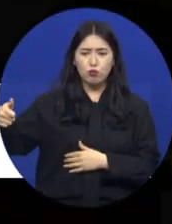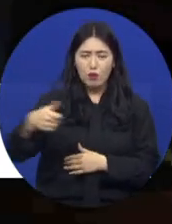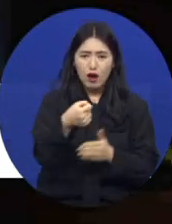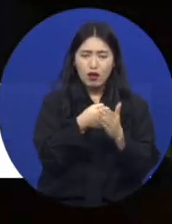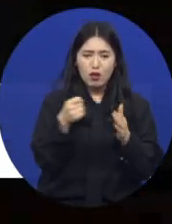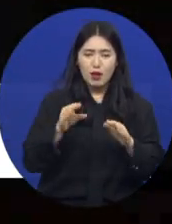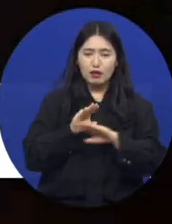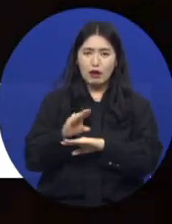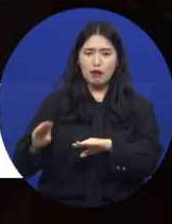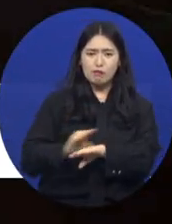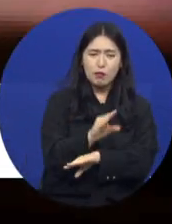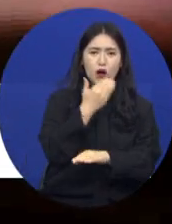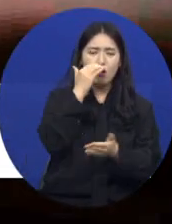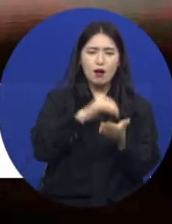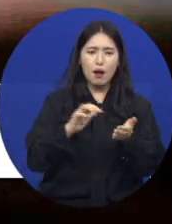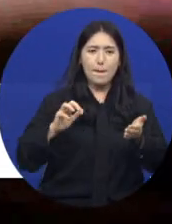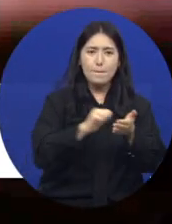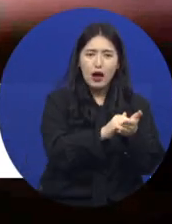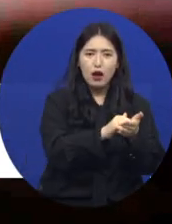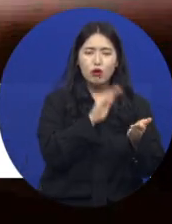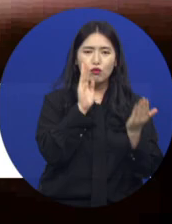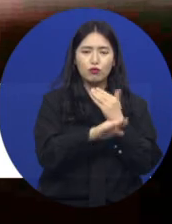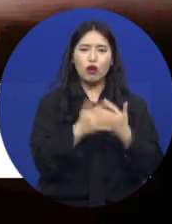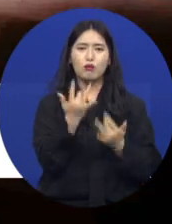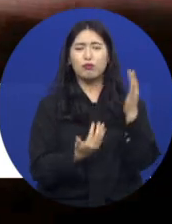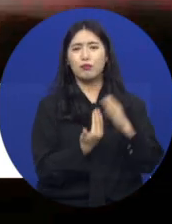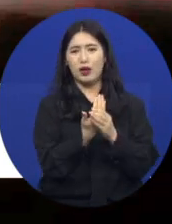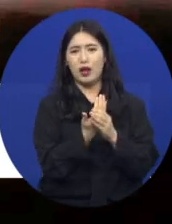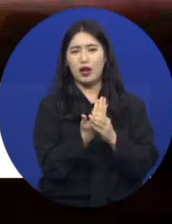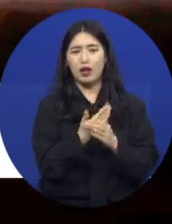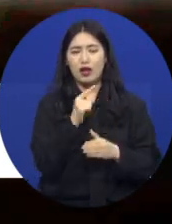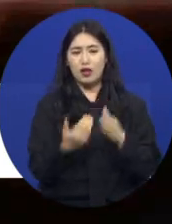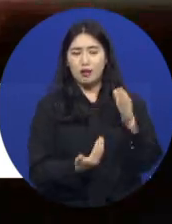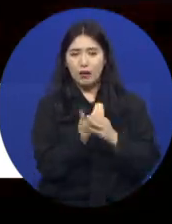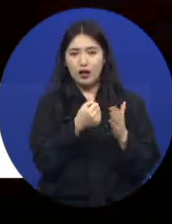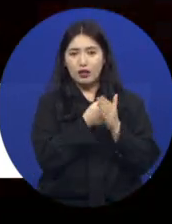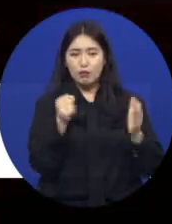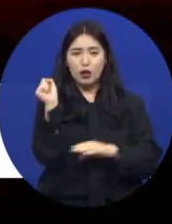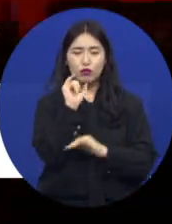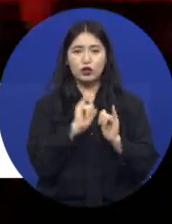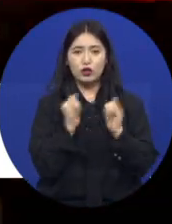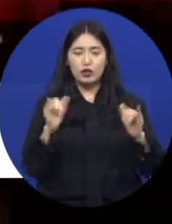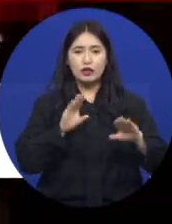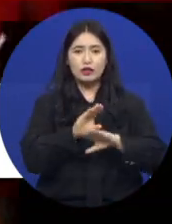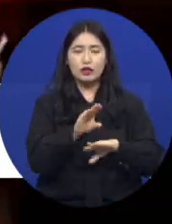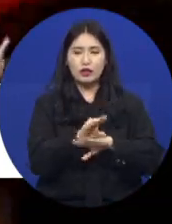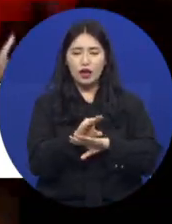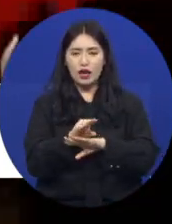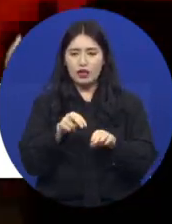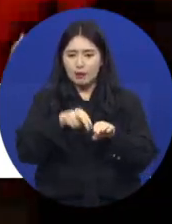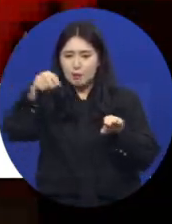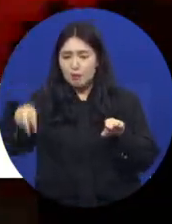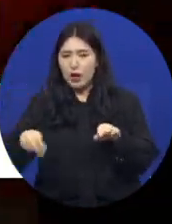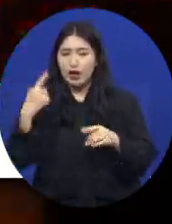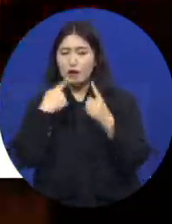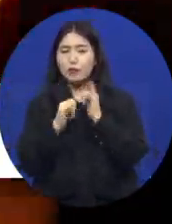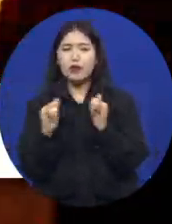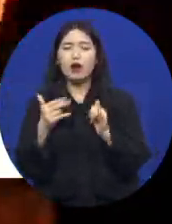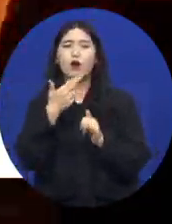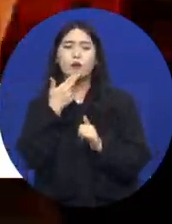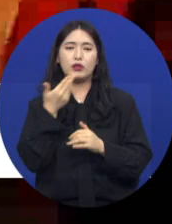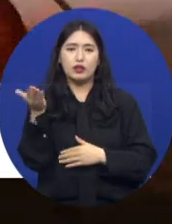승용차가 경계석을 들이받고 불이 났습니다. 사고가 나자 운전자는 차에서 빠져나와 인명피해는